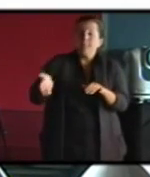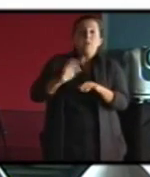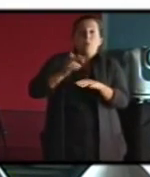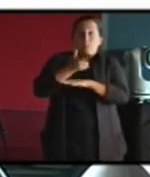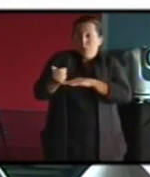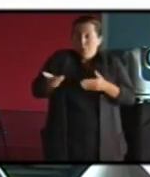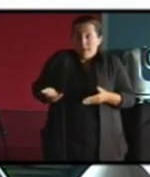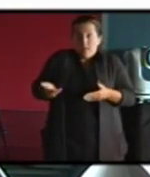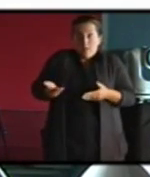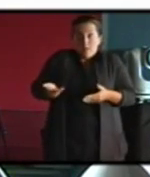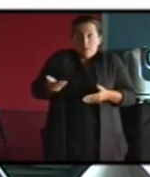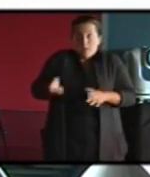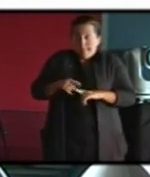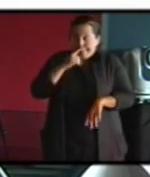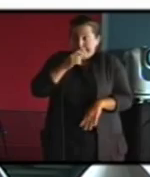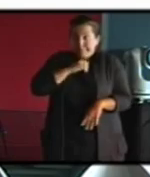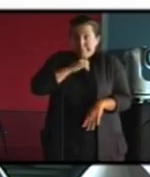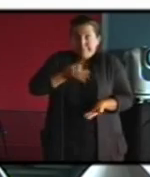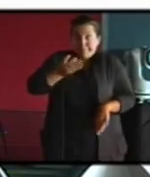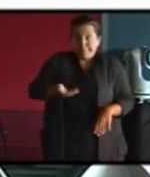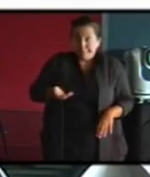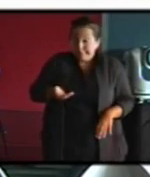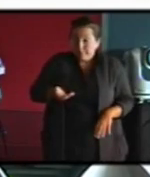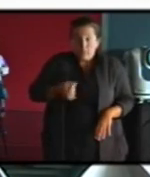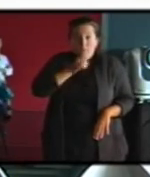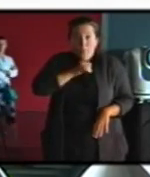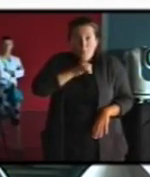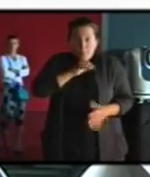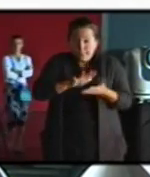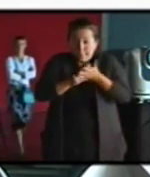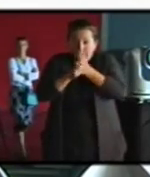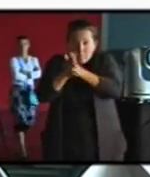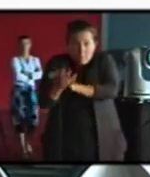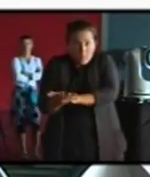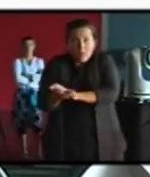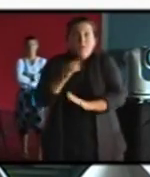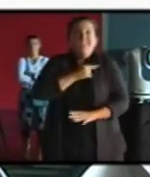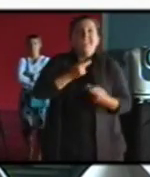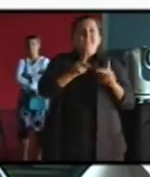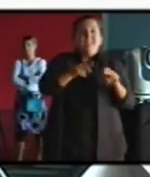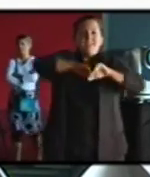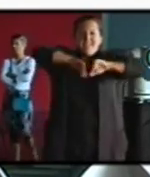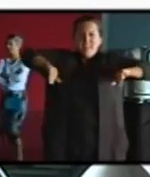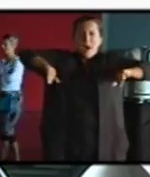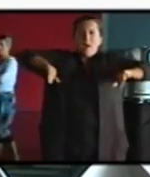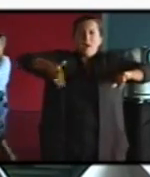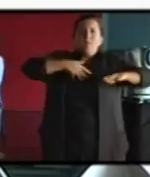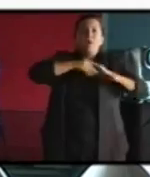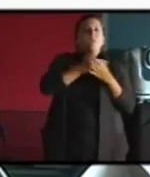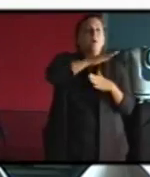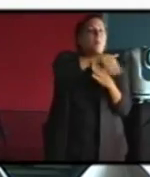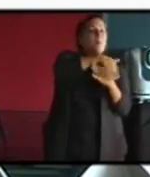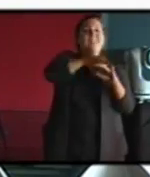bureaux se trouve obsolescent, se trouve gagné par la ville, parce qu'évidemment, à l'époque, c'était en